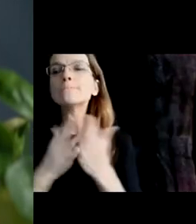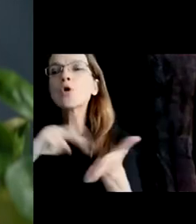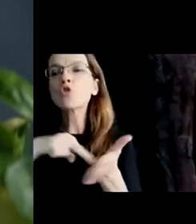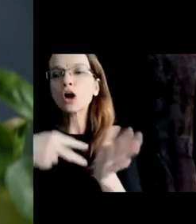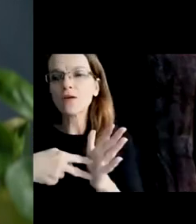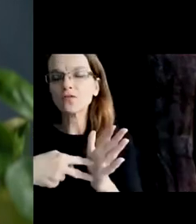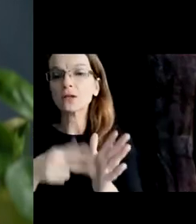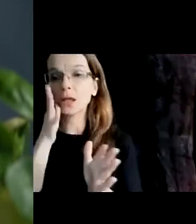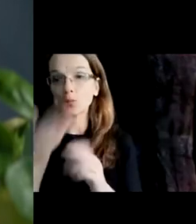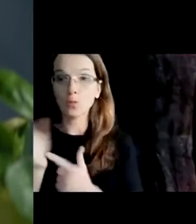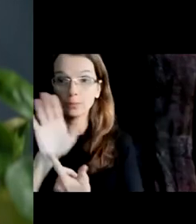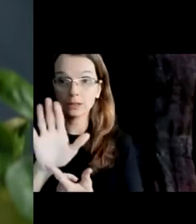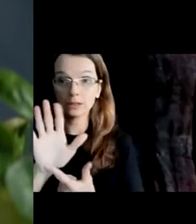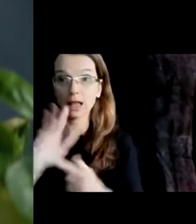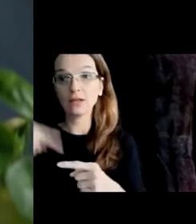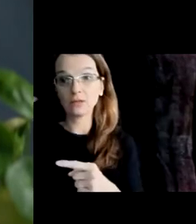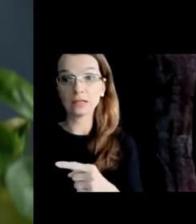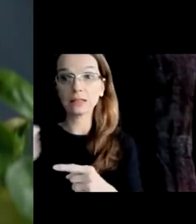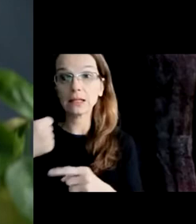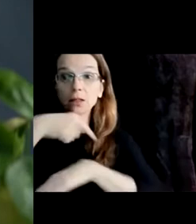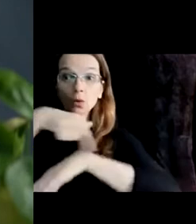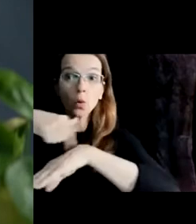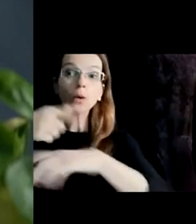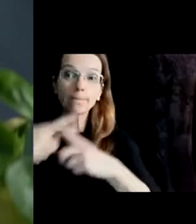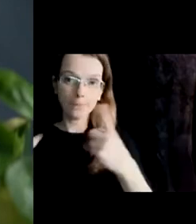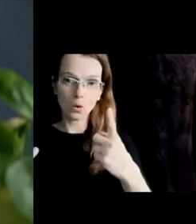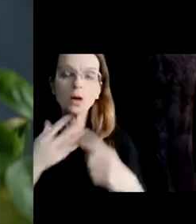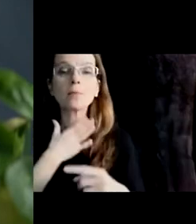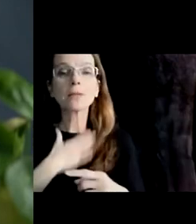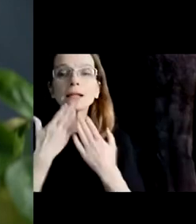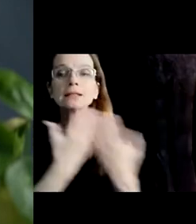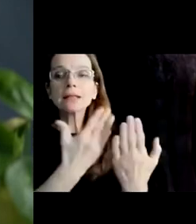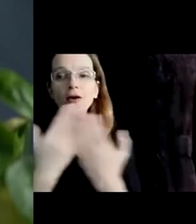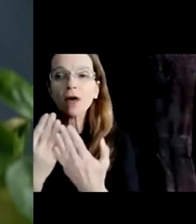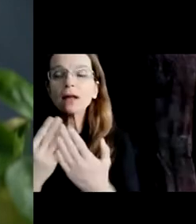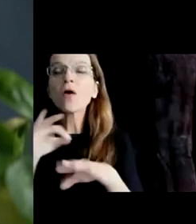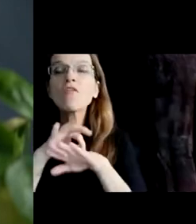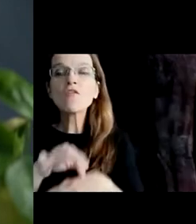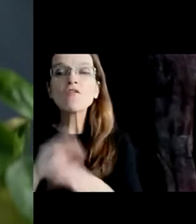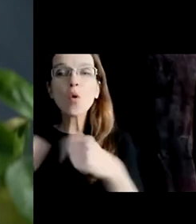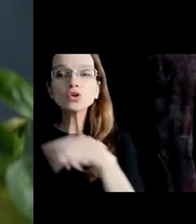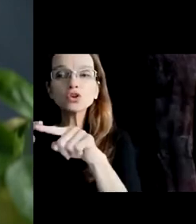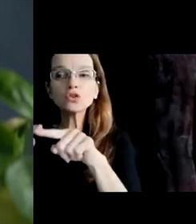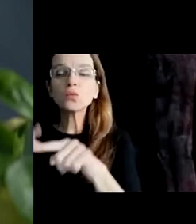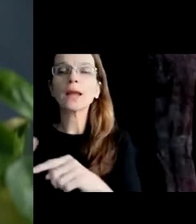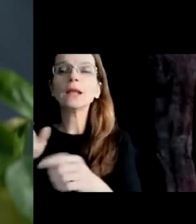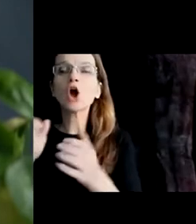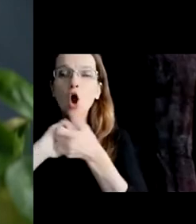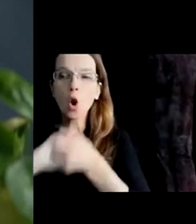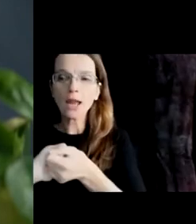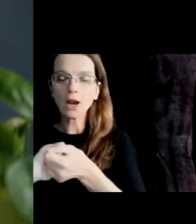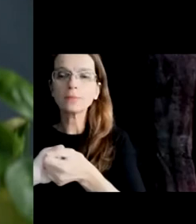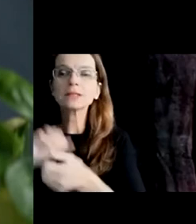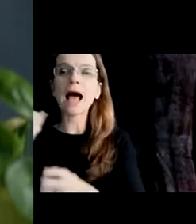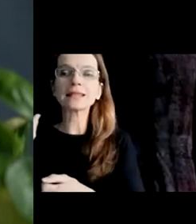naslednji uri in pol. Na začetku bi se želela zahvaliti vodstvu in kolegom iz Andragoškega centra Slovenije,